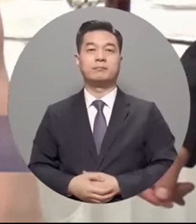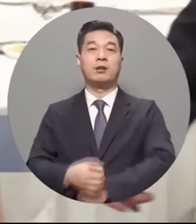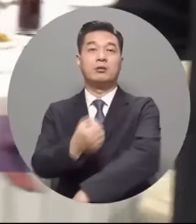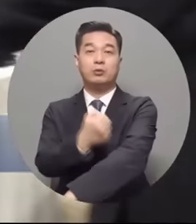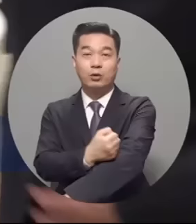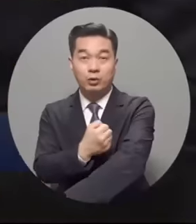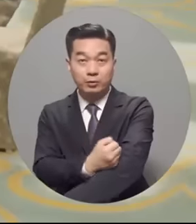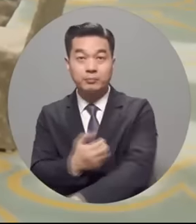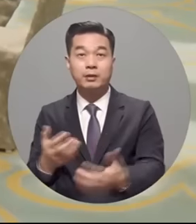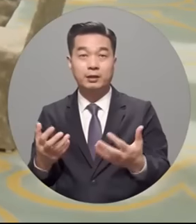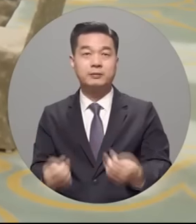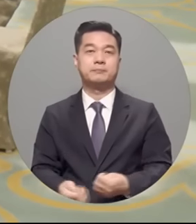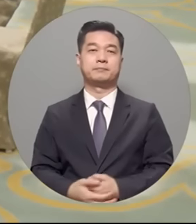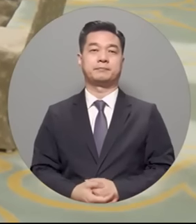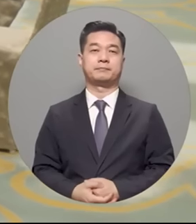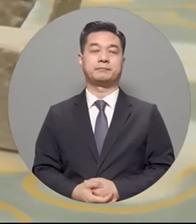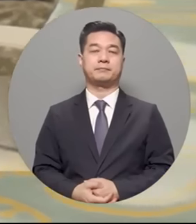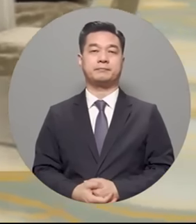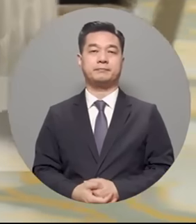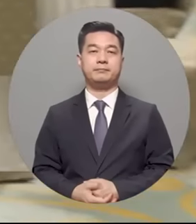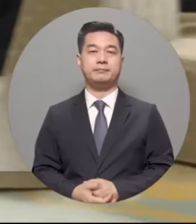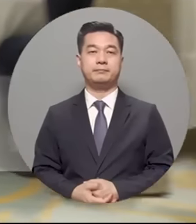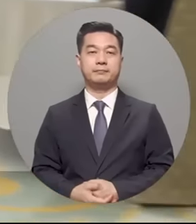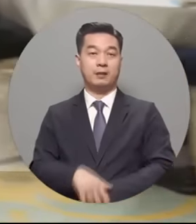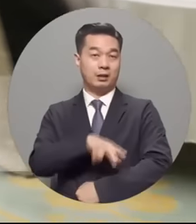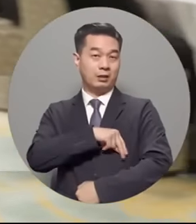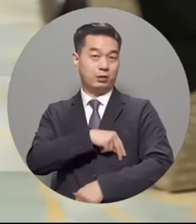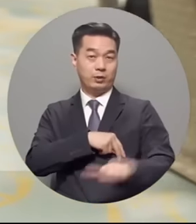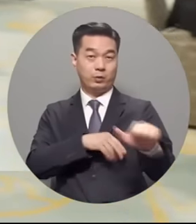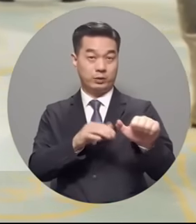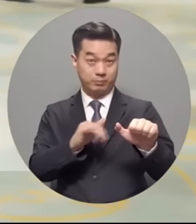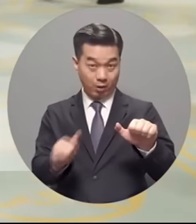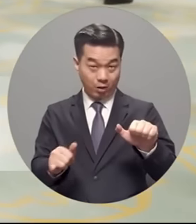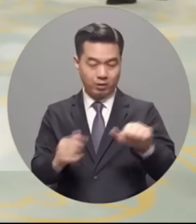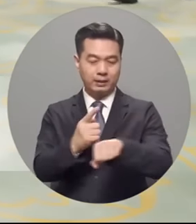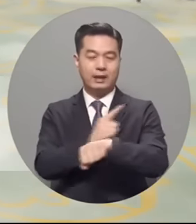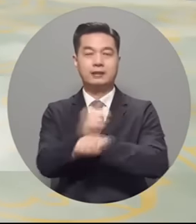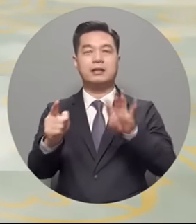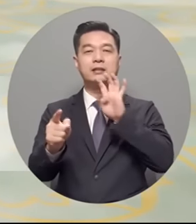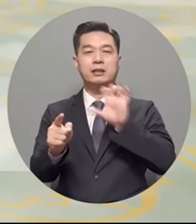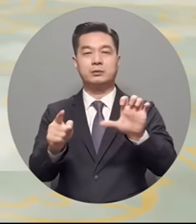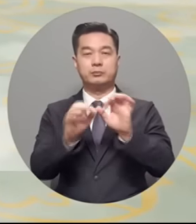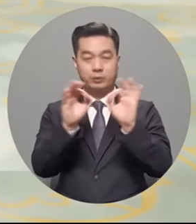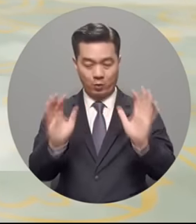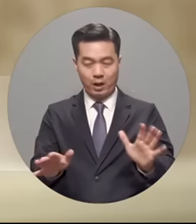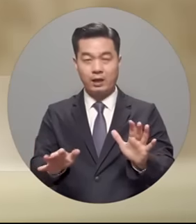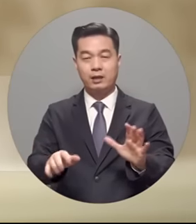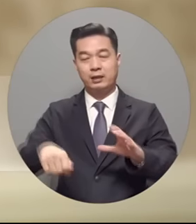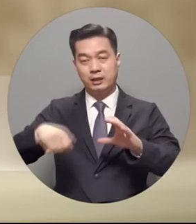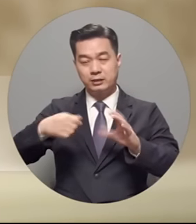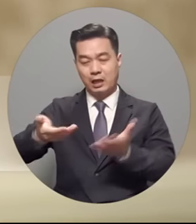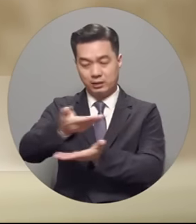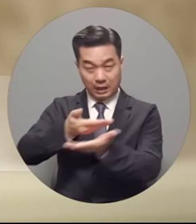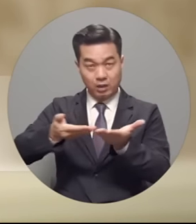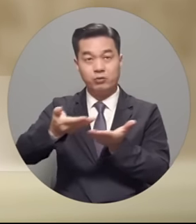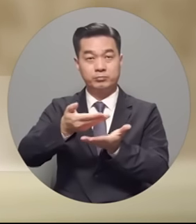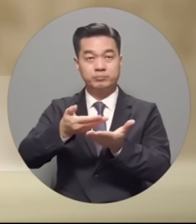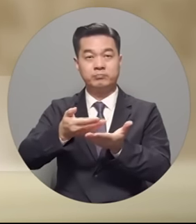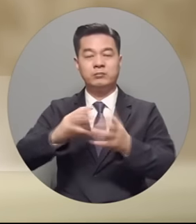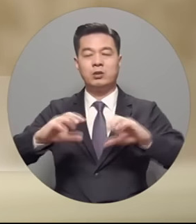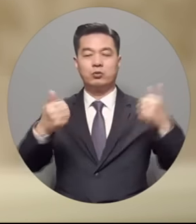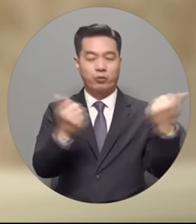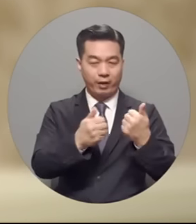좋아하시. 이 의원 50여 명과 1시간 45분 동안 오찬을 하면서 국회와 민생 현장에서